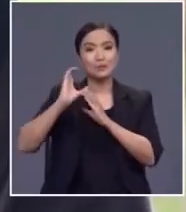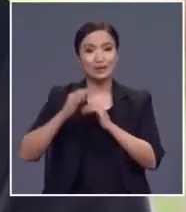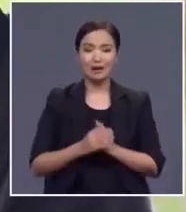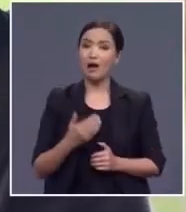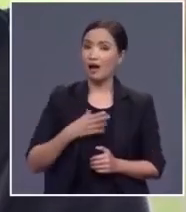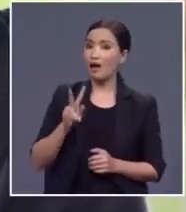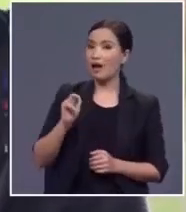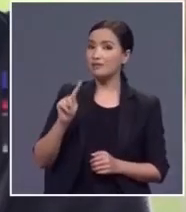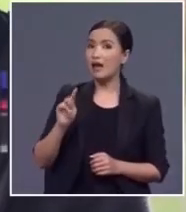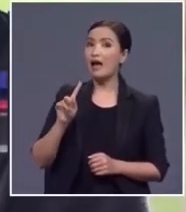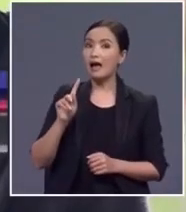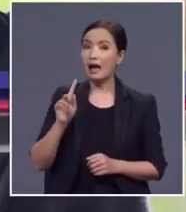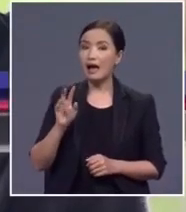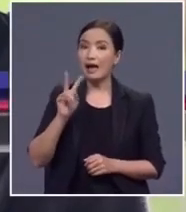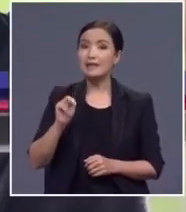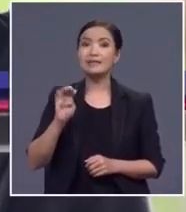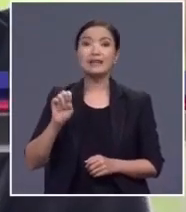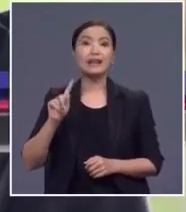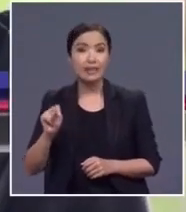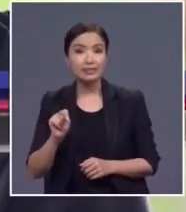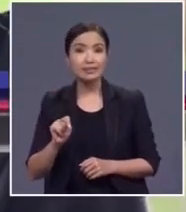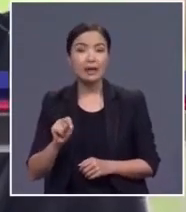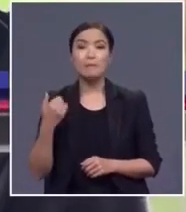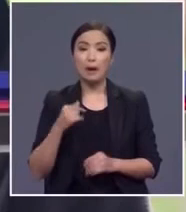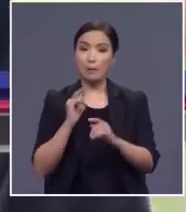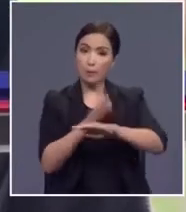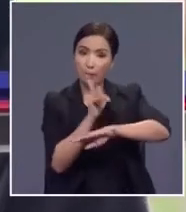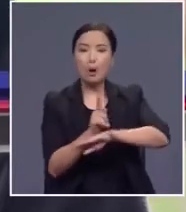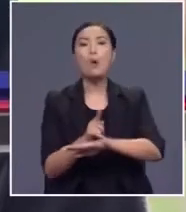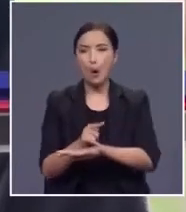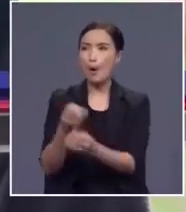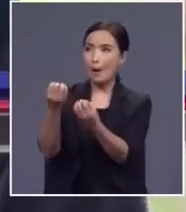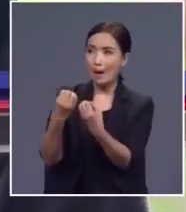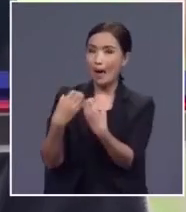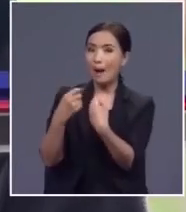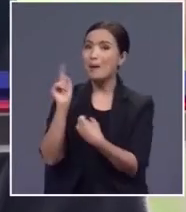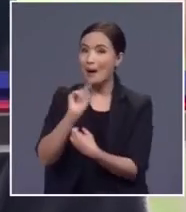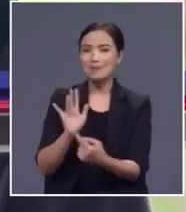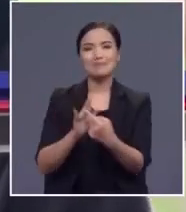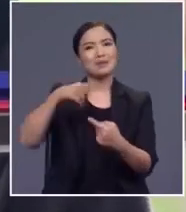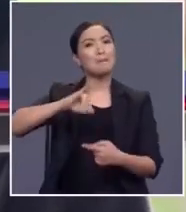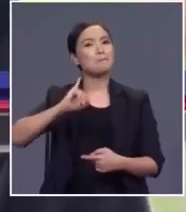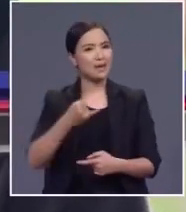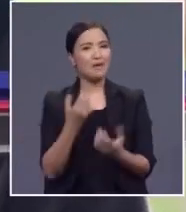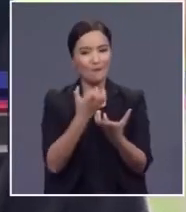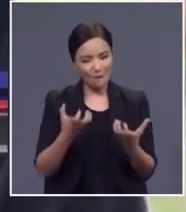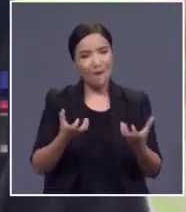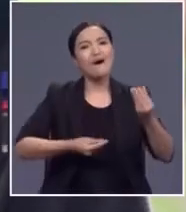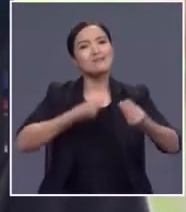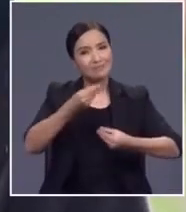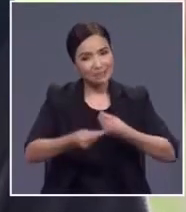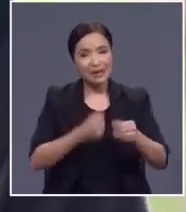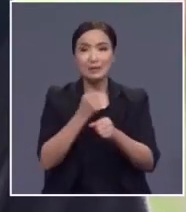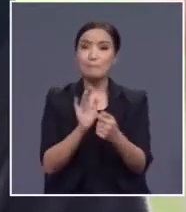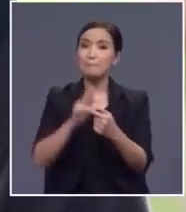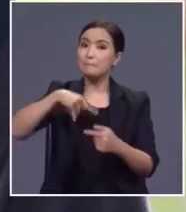แนะนำให้สร้างเพจนะคะก็เลยมีช่องทางในการขายสินค้าอีกช่องทางหนึ่งค่ะพอได้สร้างเพจแล้วก็จะได้ขายสินค้า